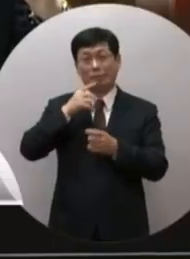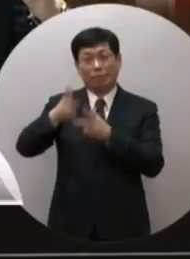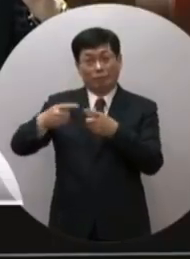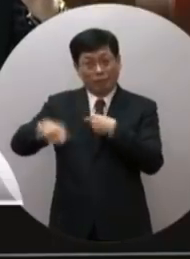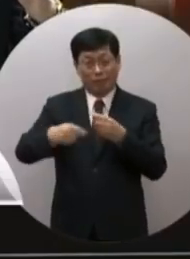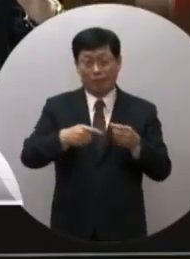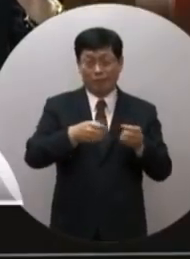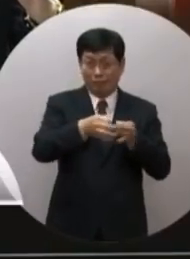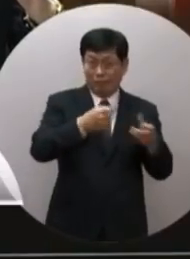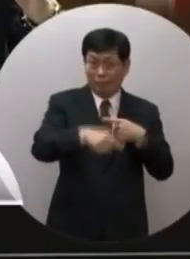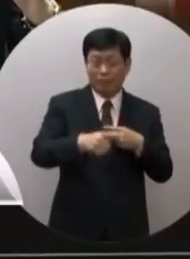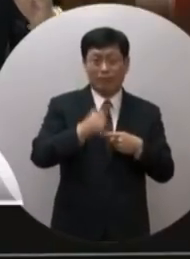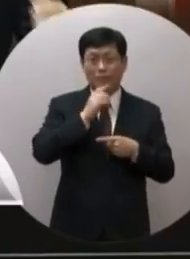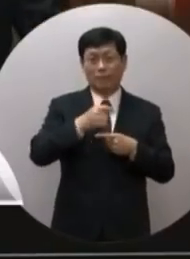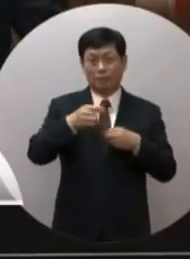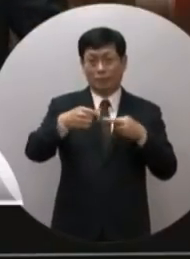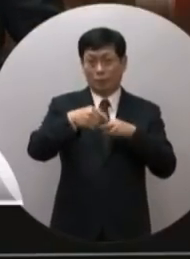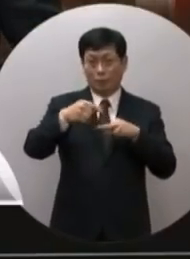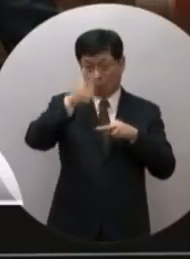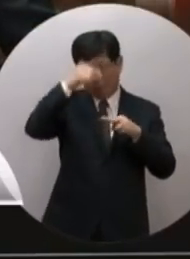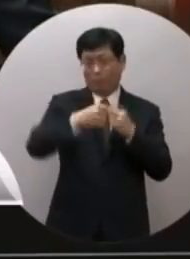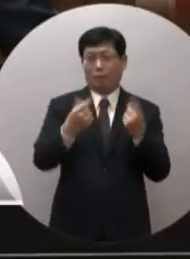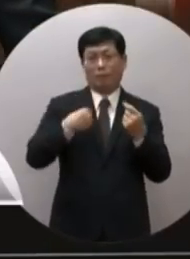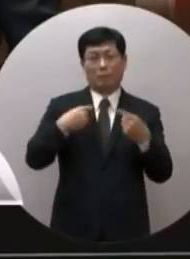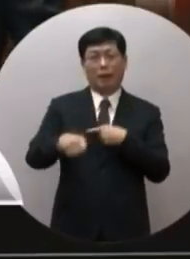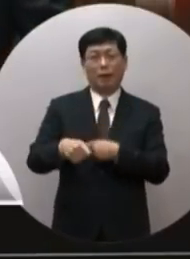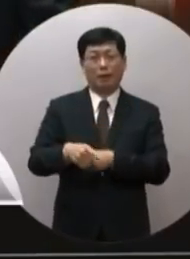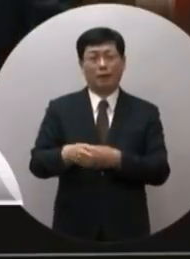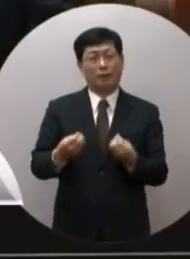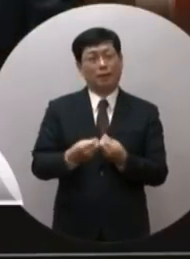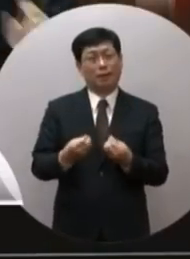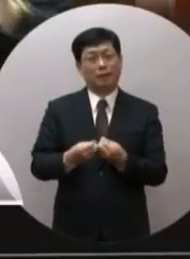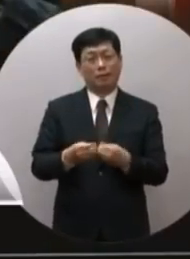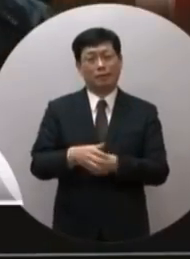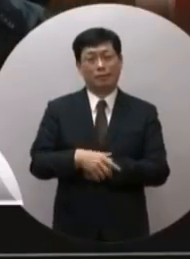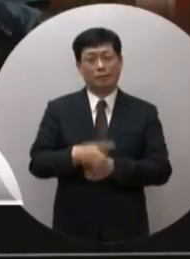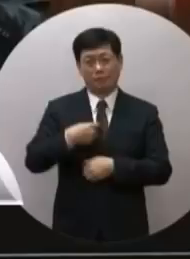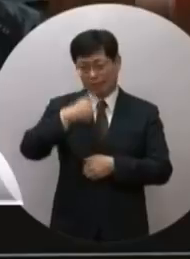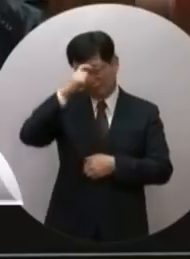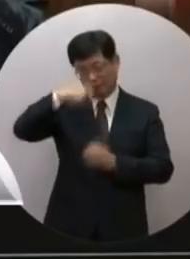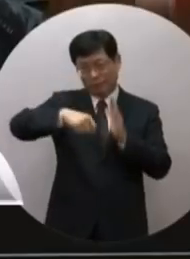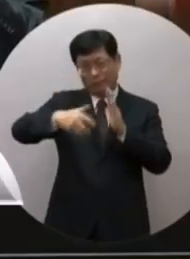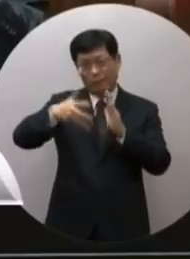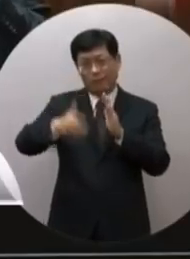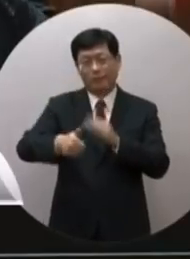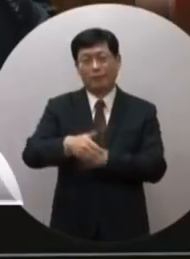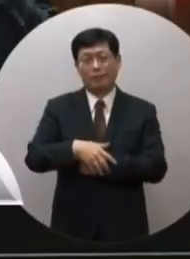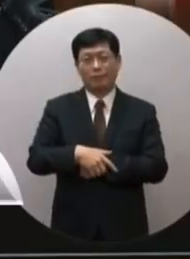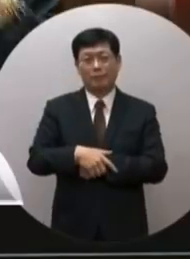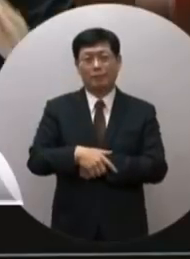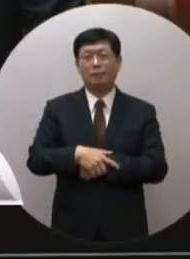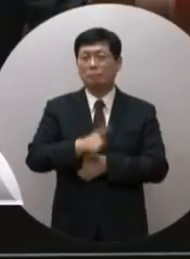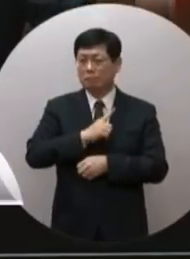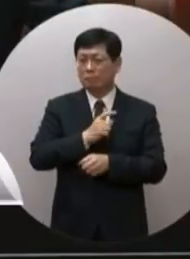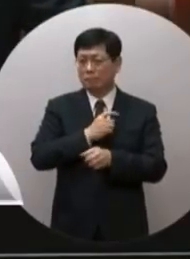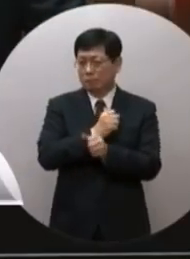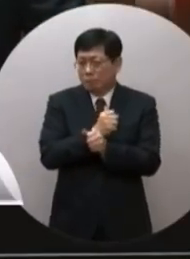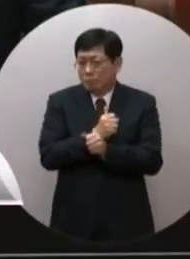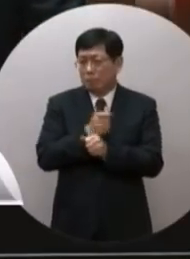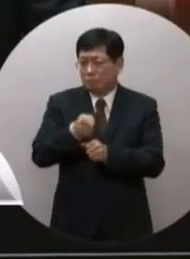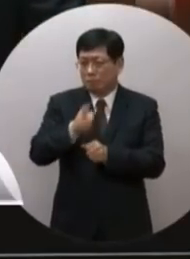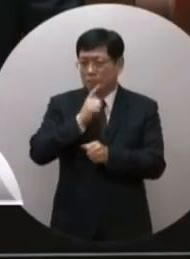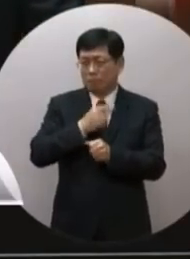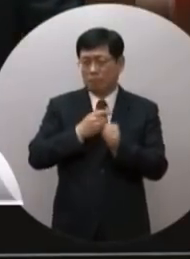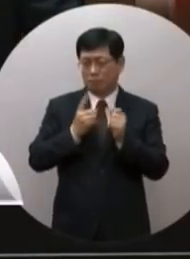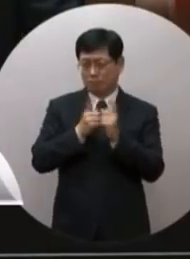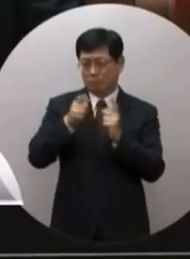需求断裂，连避险的黄金也断裂。所以我希望院长啊，要特别来